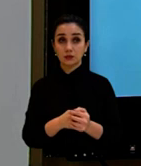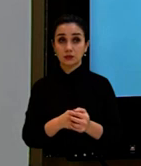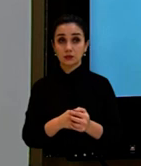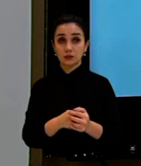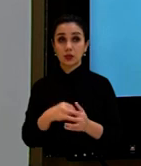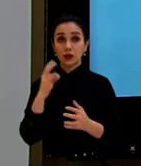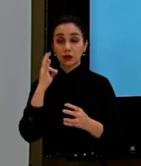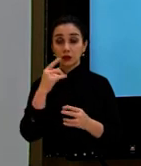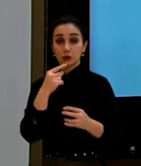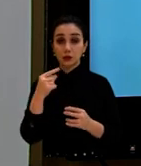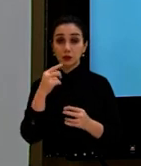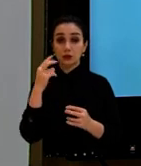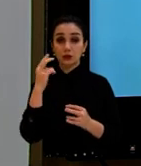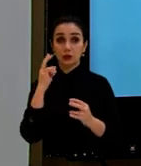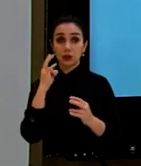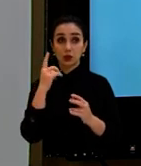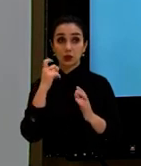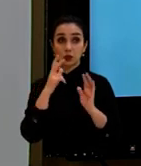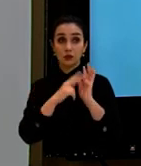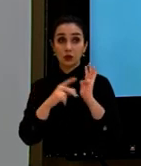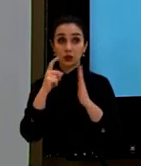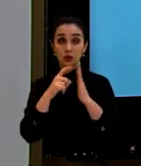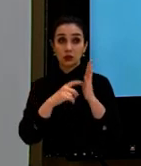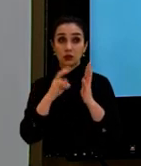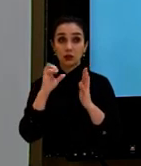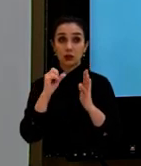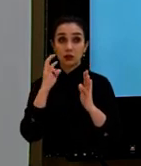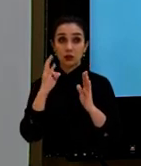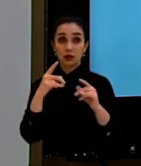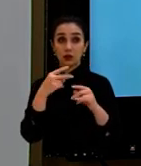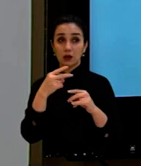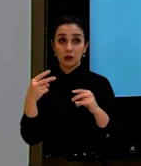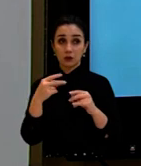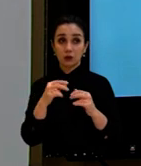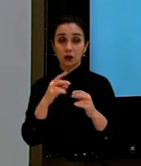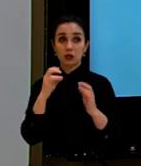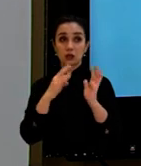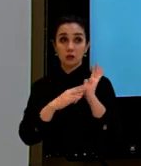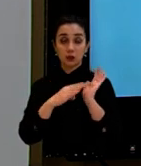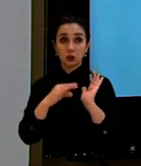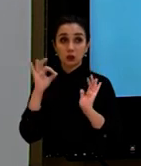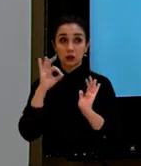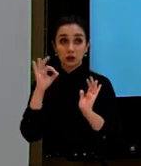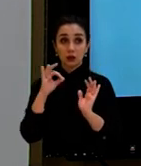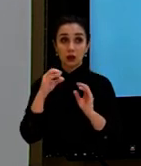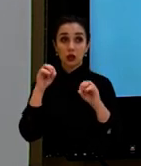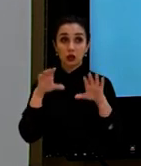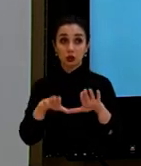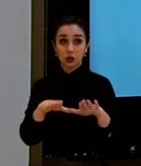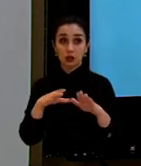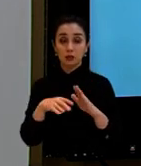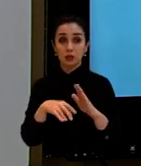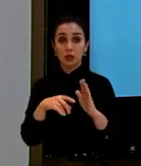Значит, n-2 умноженное на 180 разделить на n равно 90 градусов.